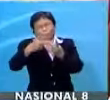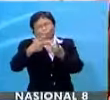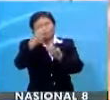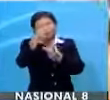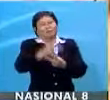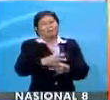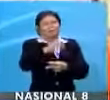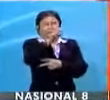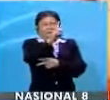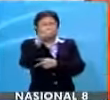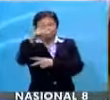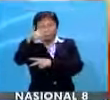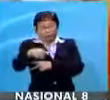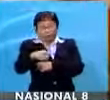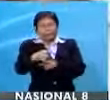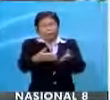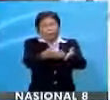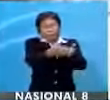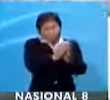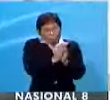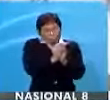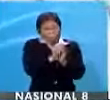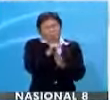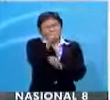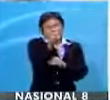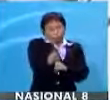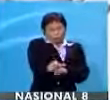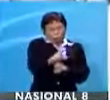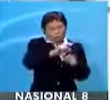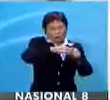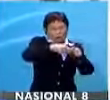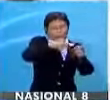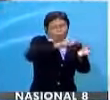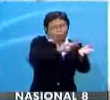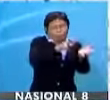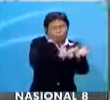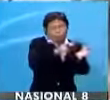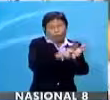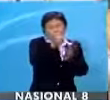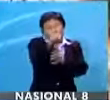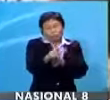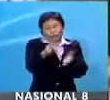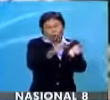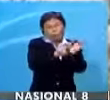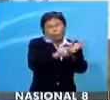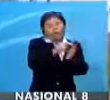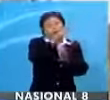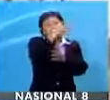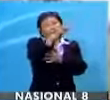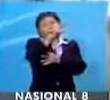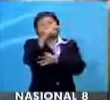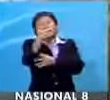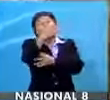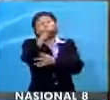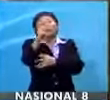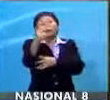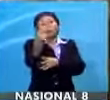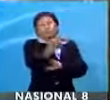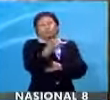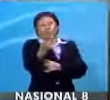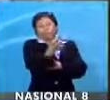Suhaimi Ibrahim sebelum itu membuat permohonan agar tertuduh diikat jamin dengan seorang penjamin dengan jumlah 15 Rib bagi